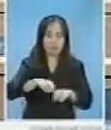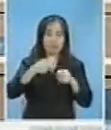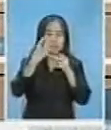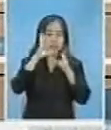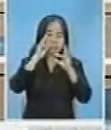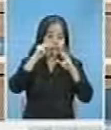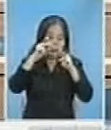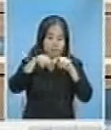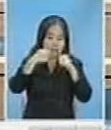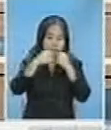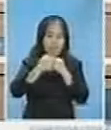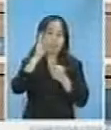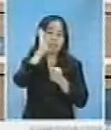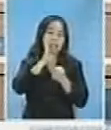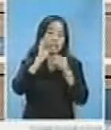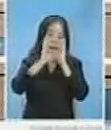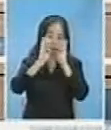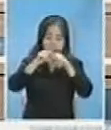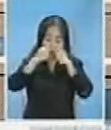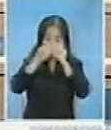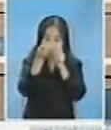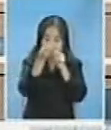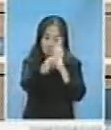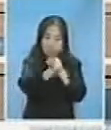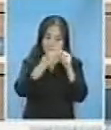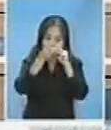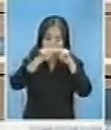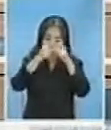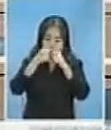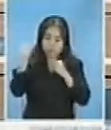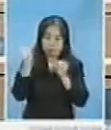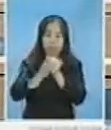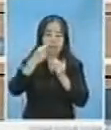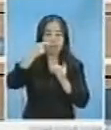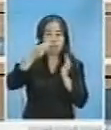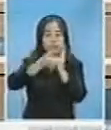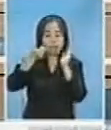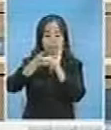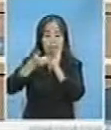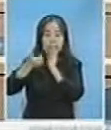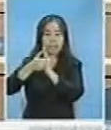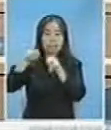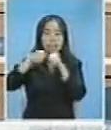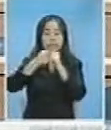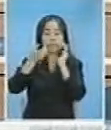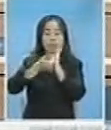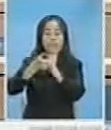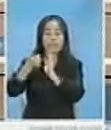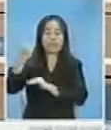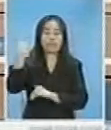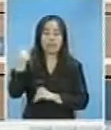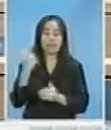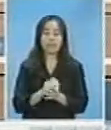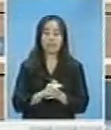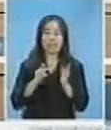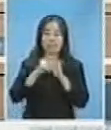นส่งไม่นำซ้ำบ้านผมครับอยู่ห่างจากกทม1,000 กว่ากิโลครับผมถามนะครับผู้ที่ซื้อข้าวเขาไม่อยากค่าขนส่งไว้เลยครับ